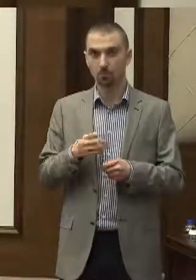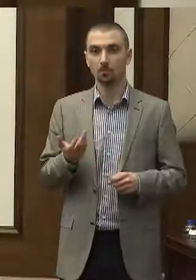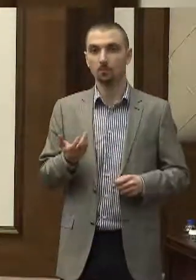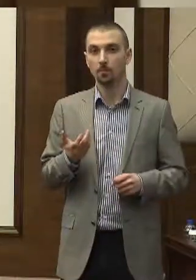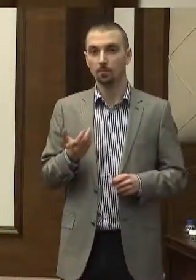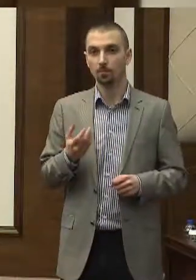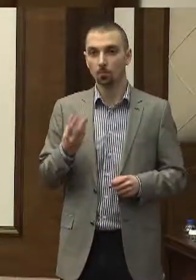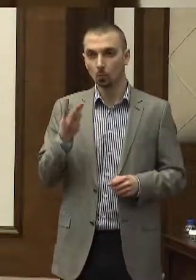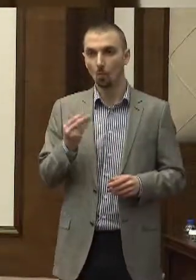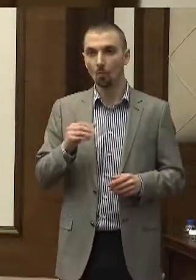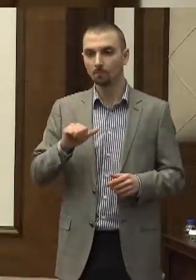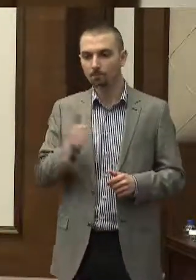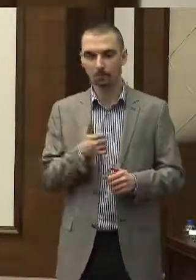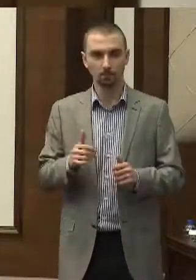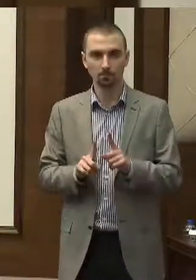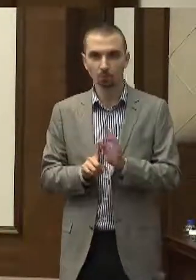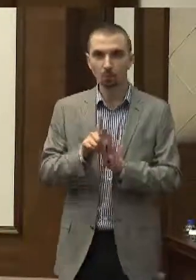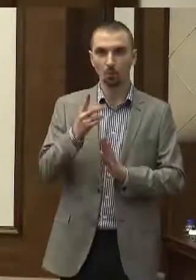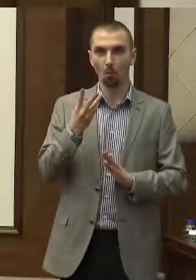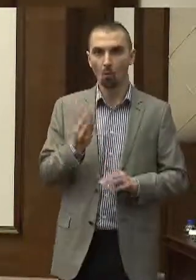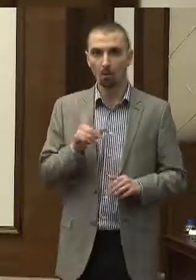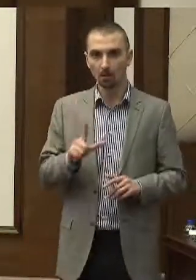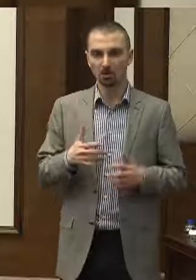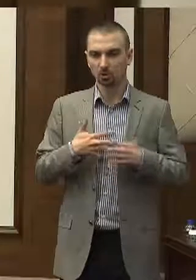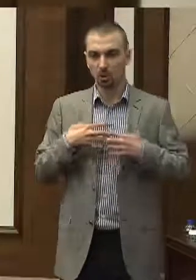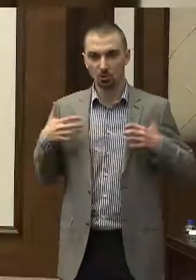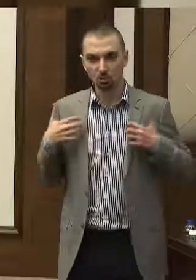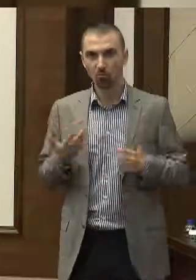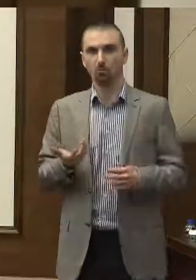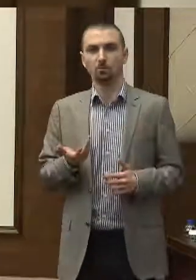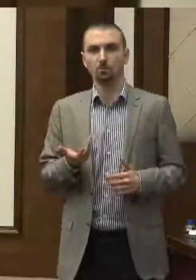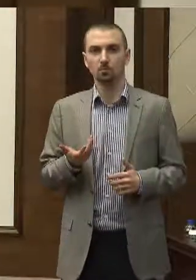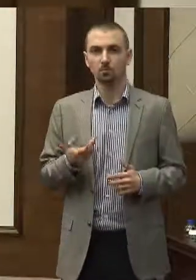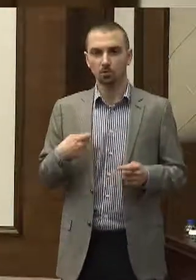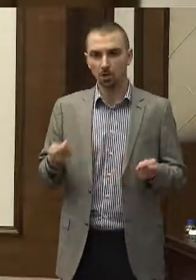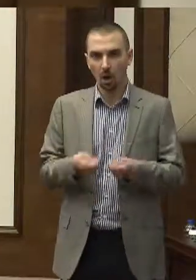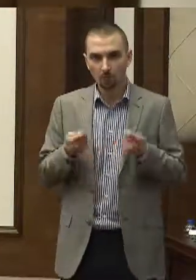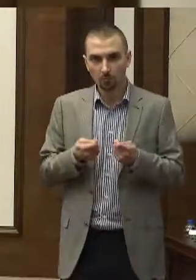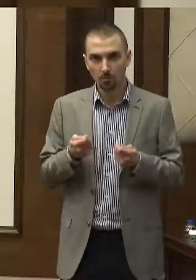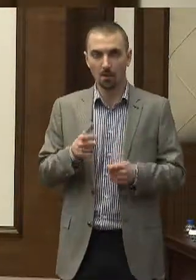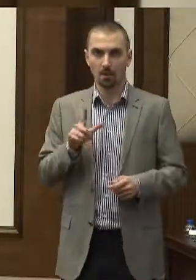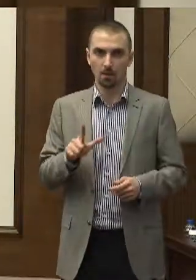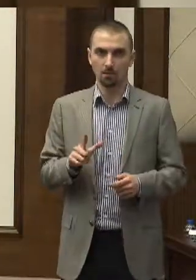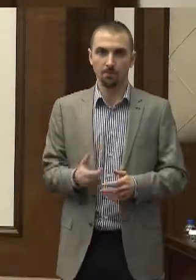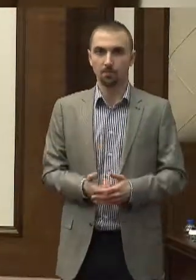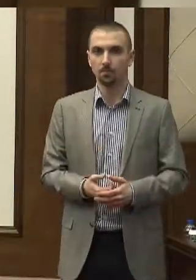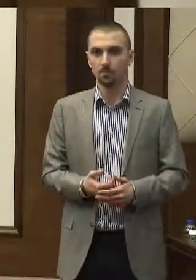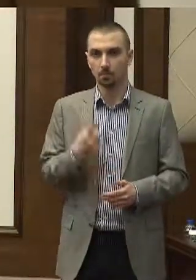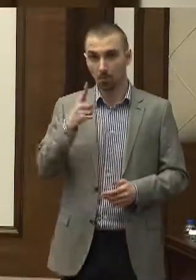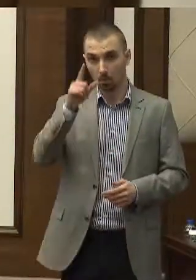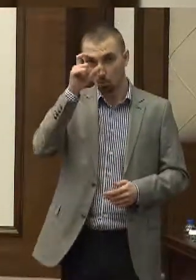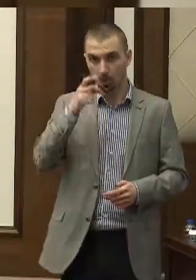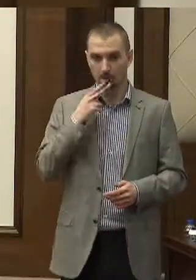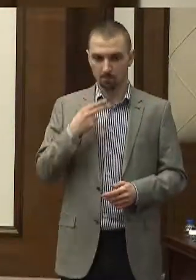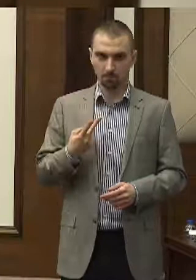ve daha ileri götürmek için cesurca, bilinçli bir şekilde mücadele etmelidirler. Bir Türk